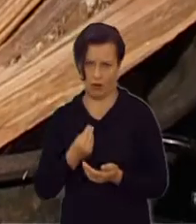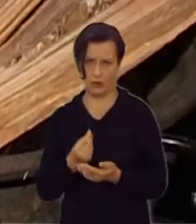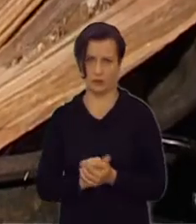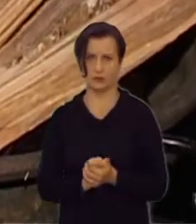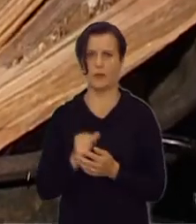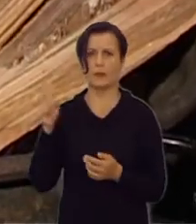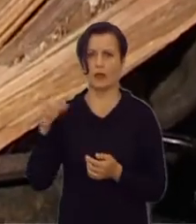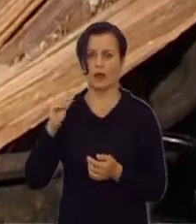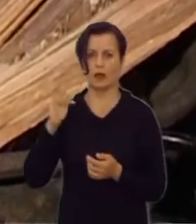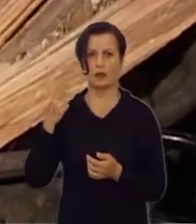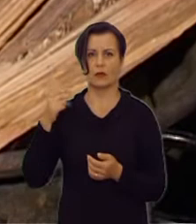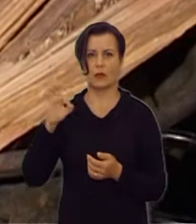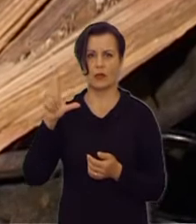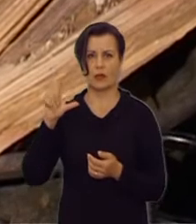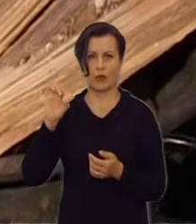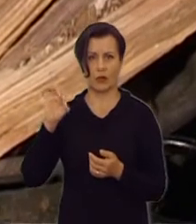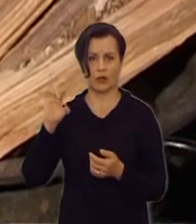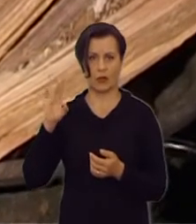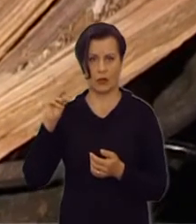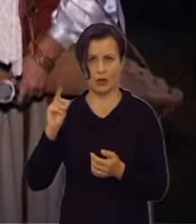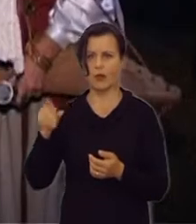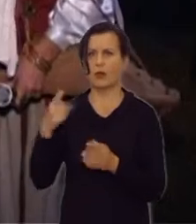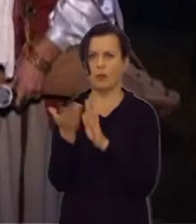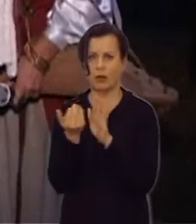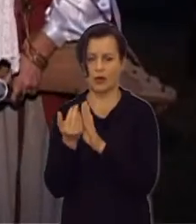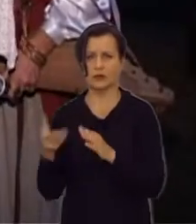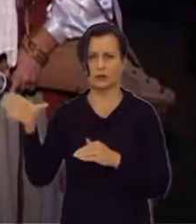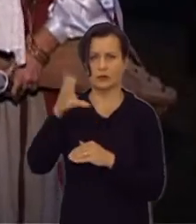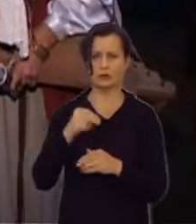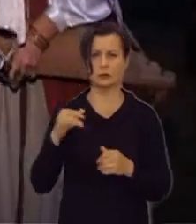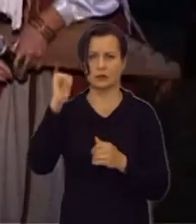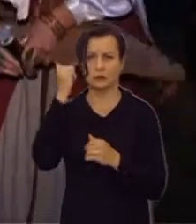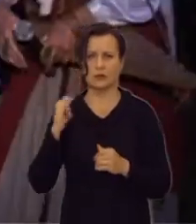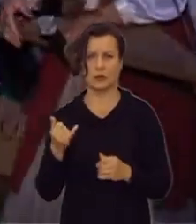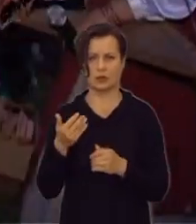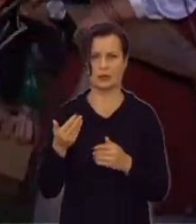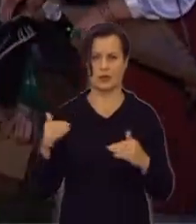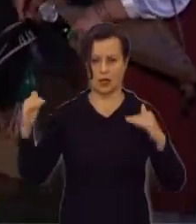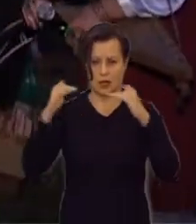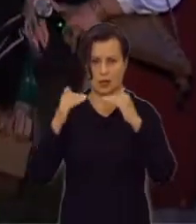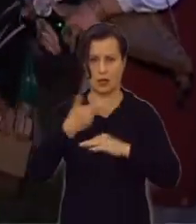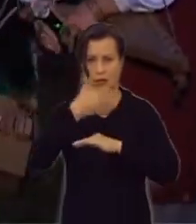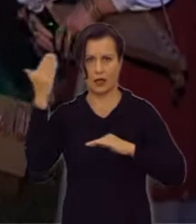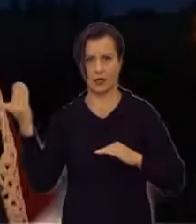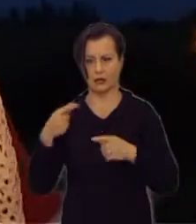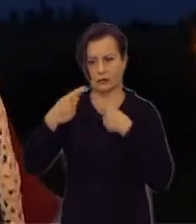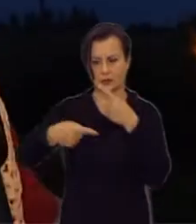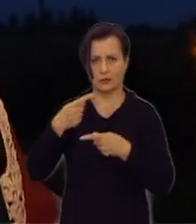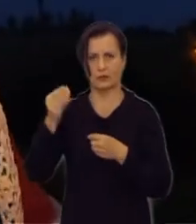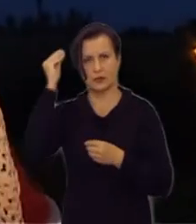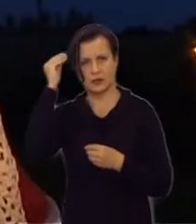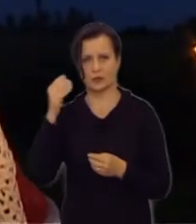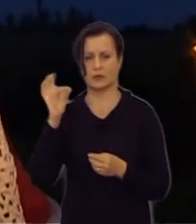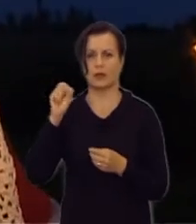Daiva Šeškauskaitė pakvietė susirinkusius atlikti rudens lygiadienio apeigas, prisiminti pagoniškus papročius.